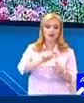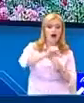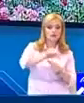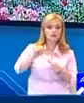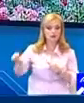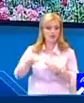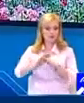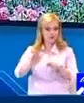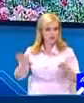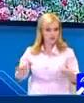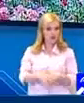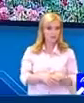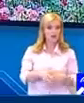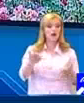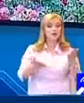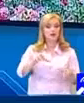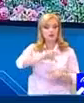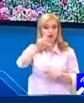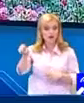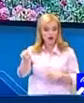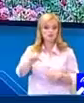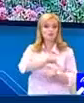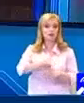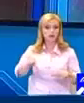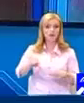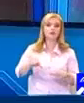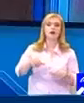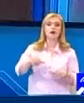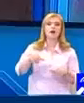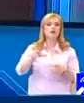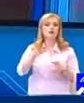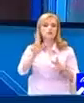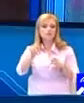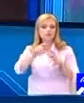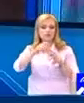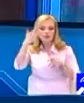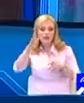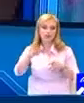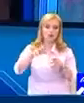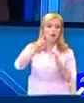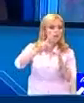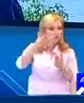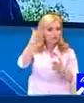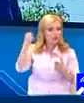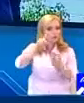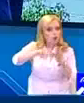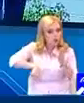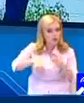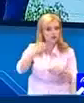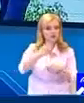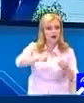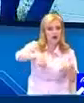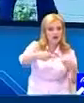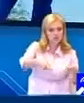cazul călătoriilor peste hotare pentru copiii cu însoțitori, împuterniciți, sunteți rugați ca, în momentul autentificării la notar, a